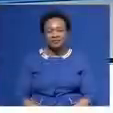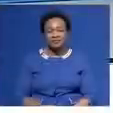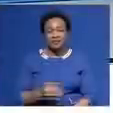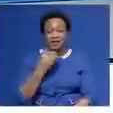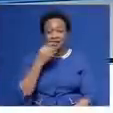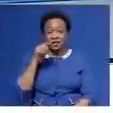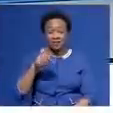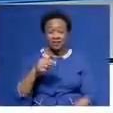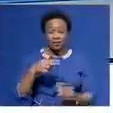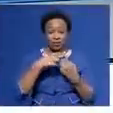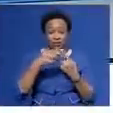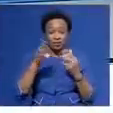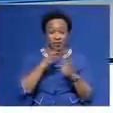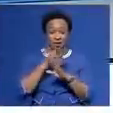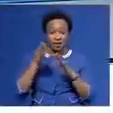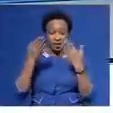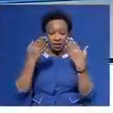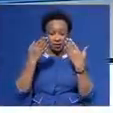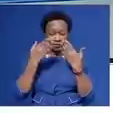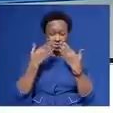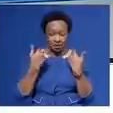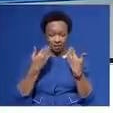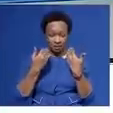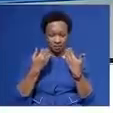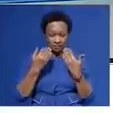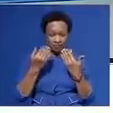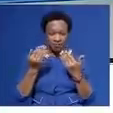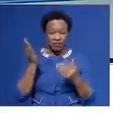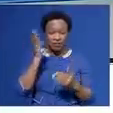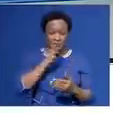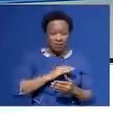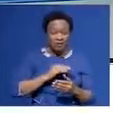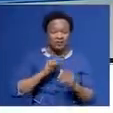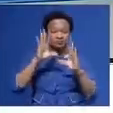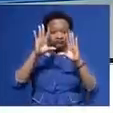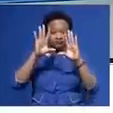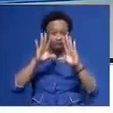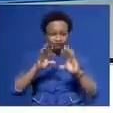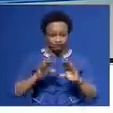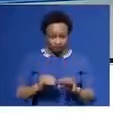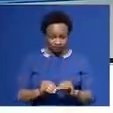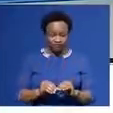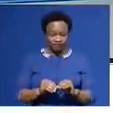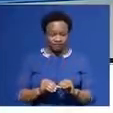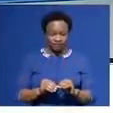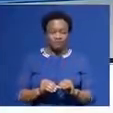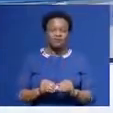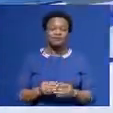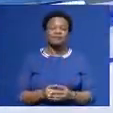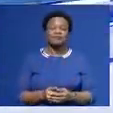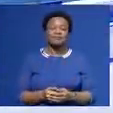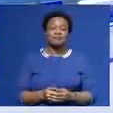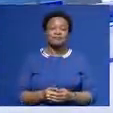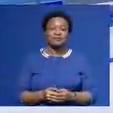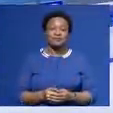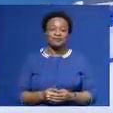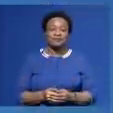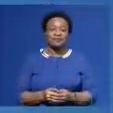Na taarifa hiyo utabiri wa hali ya hewa ndio inatukamilishia habari wikendi, lakini kabla hatujakuacha, hebu tujikumbushe habari ambazo tulikuwa nazo.